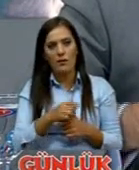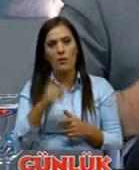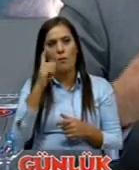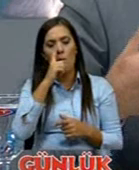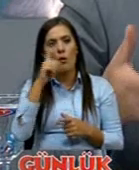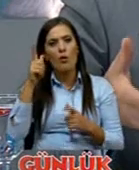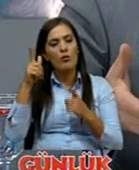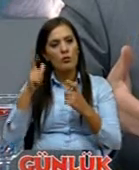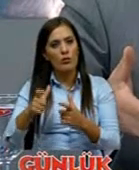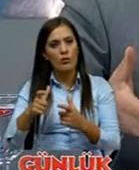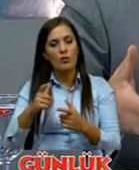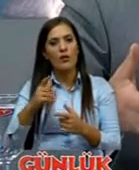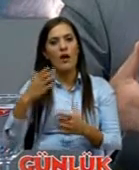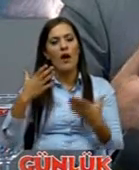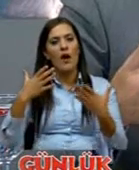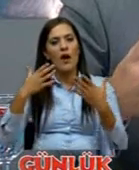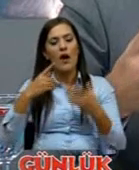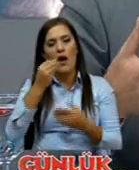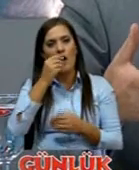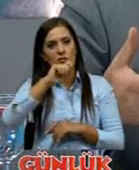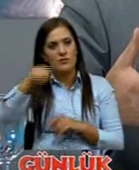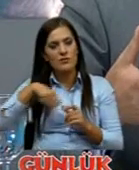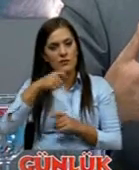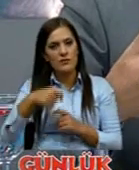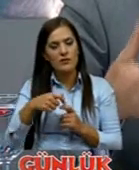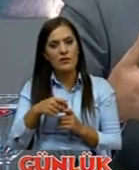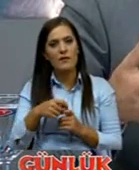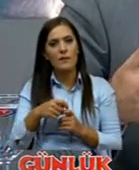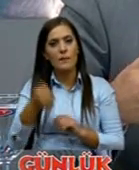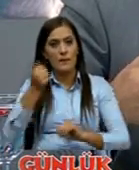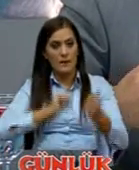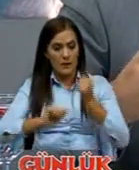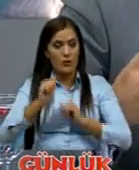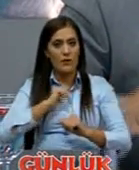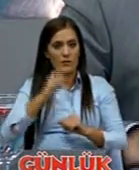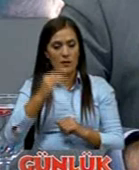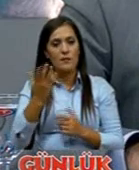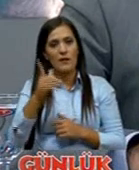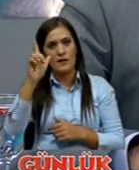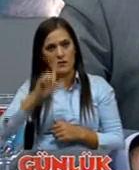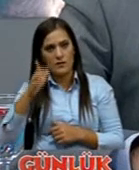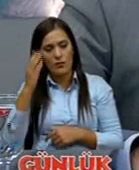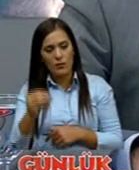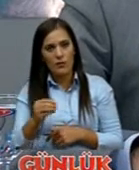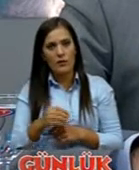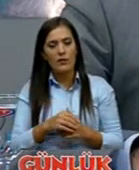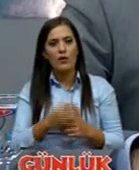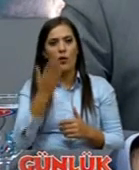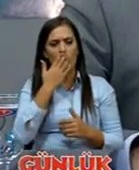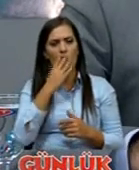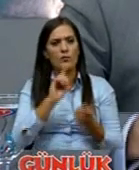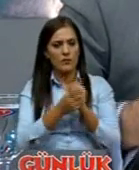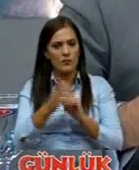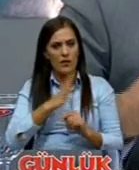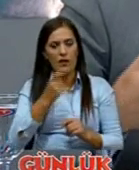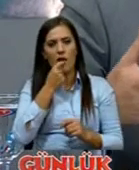Evet. Efendim Bolu'da hem aşçılık fakülte nezdinde hem de lise nezdinde